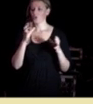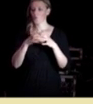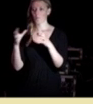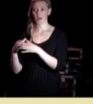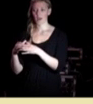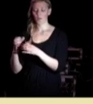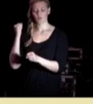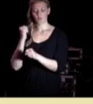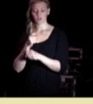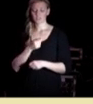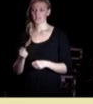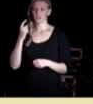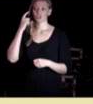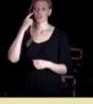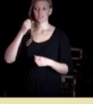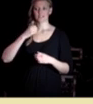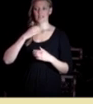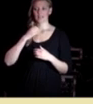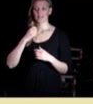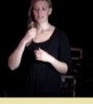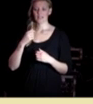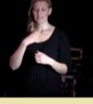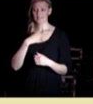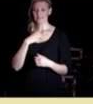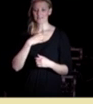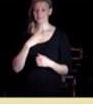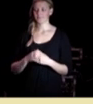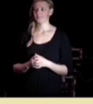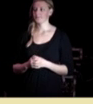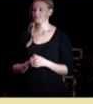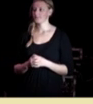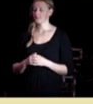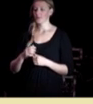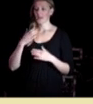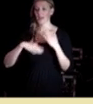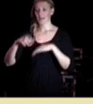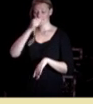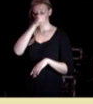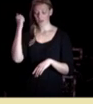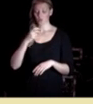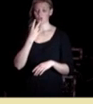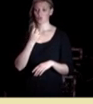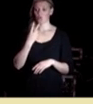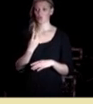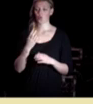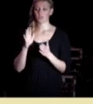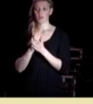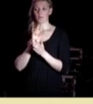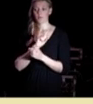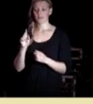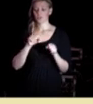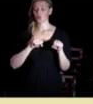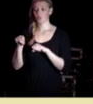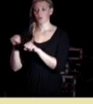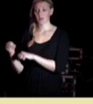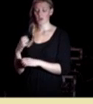psykiske lidelsen. I Helsebergen så har Helsebergen og de 22 samarbeidskommunene vedtatt eller blitt